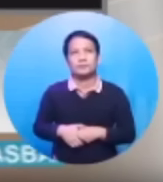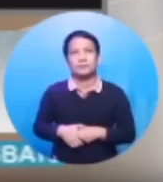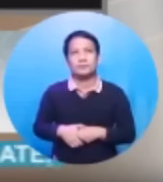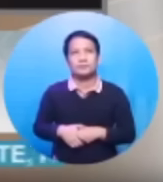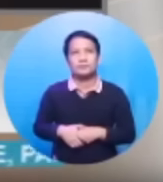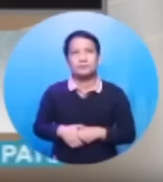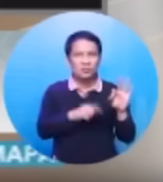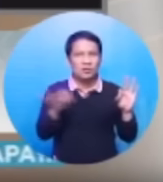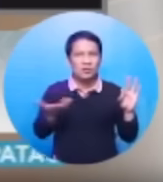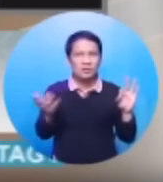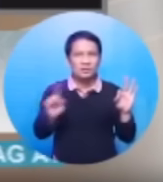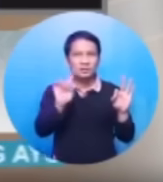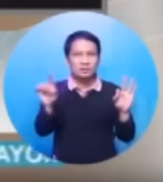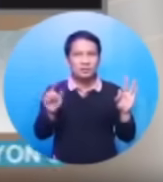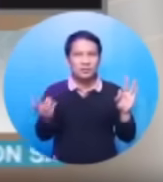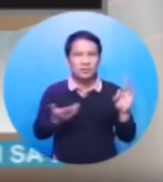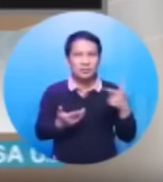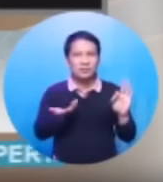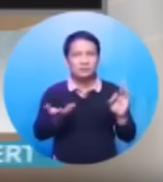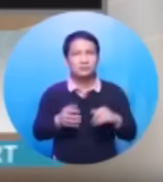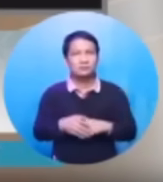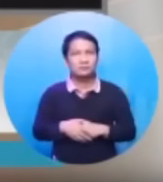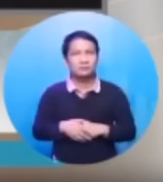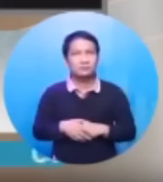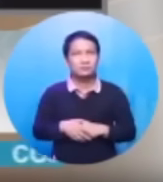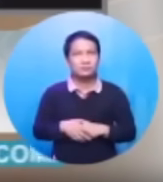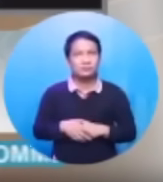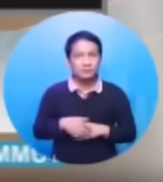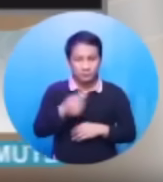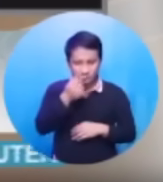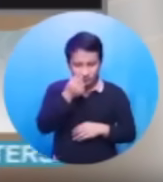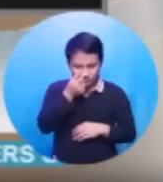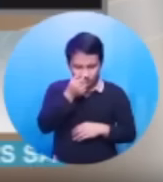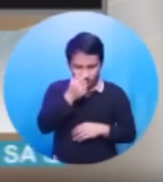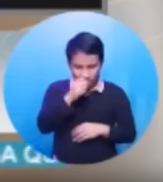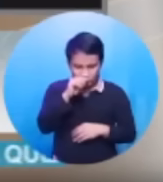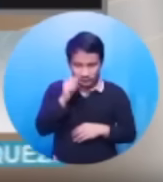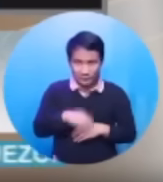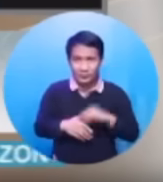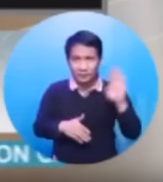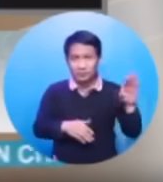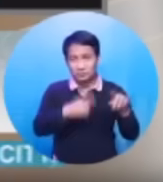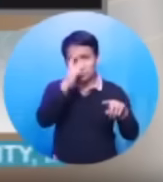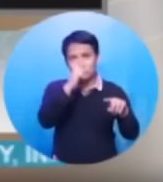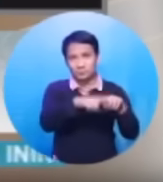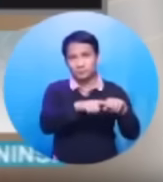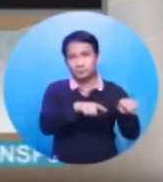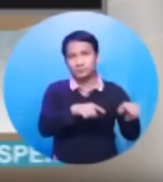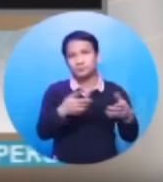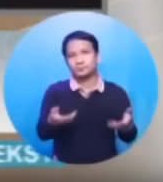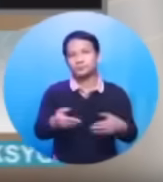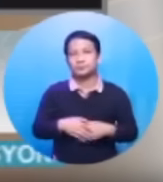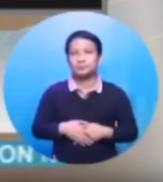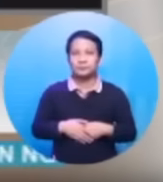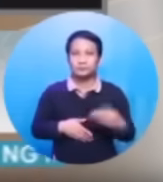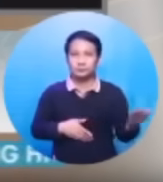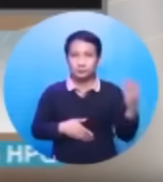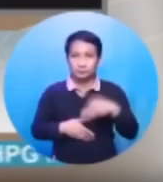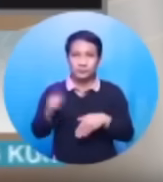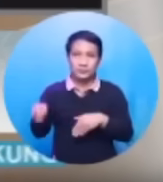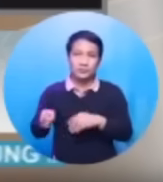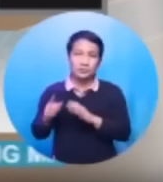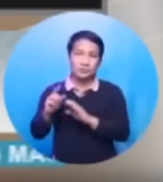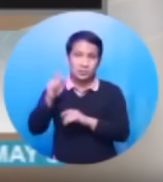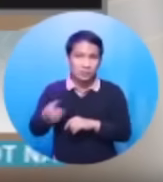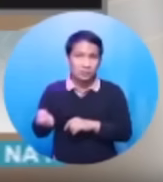sir. Idol. Nasaan yung ex-girlfriend mo, Angelica? Nandun po sa inuupahan namin. Ah, okay. So, pumunta ka lang dyan sa ate